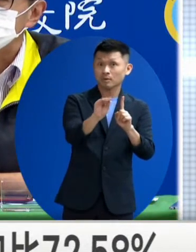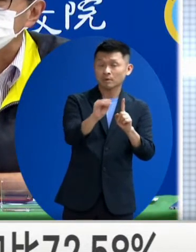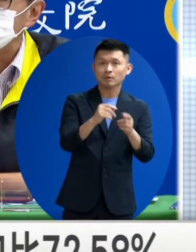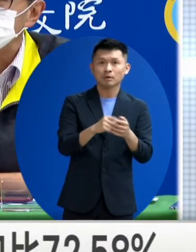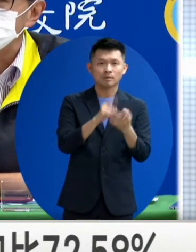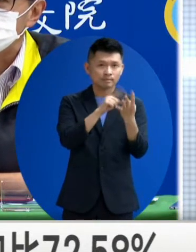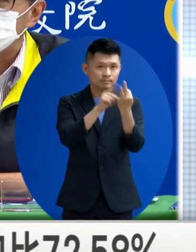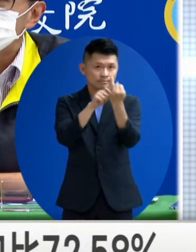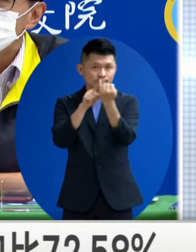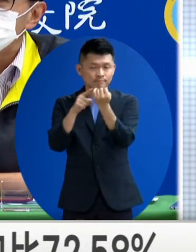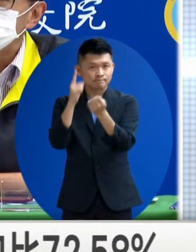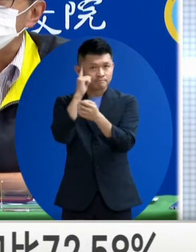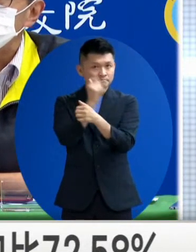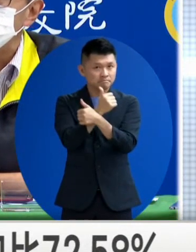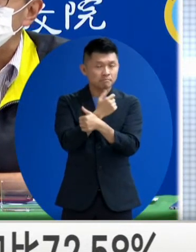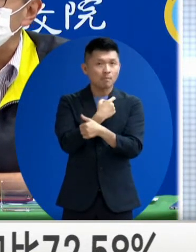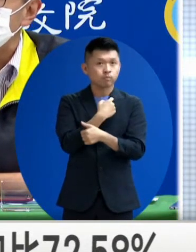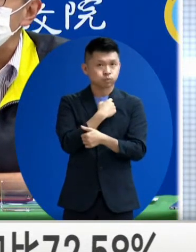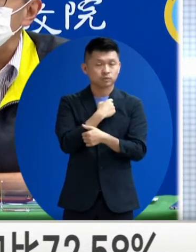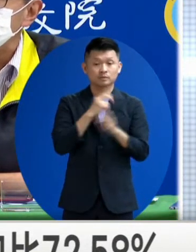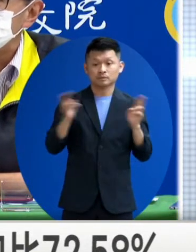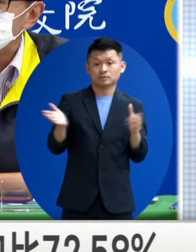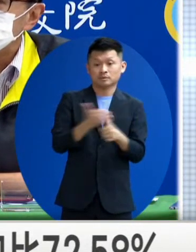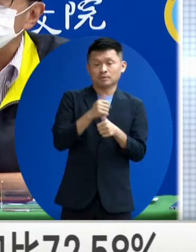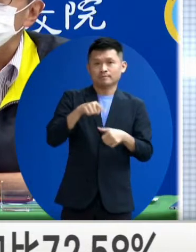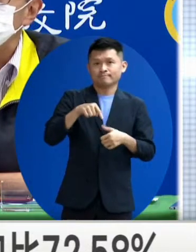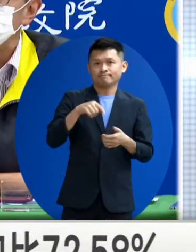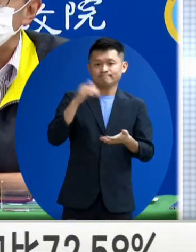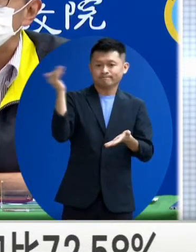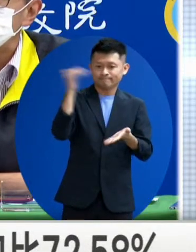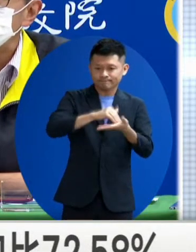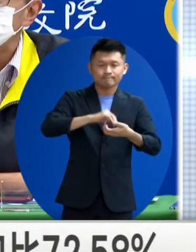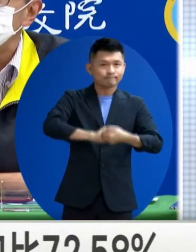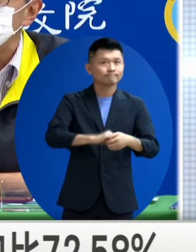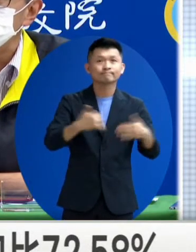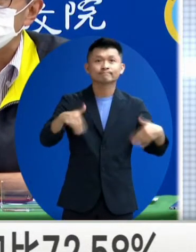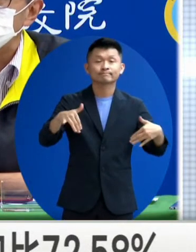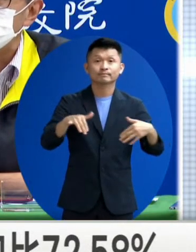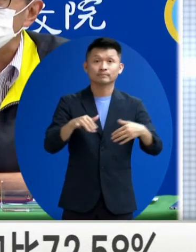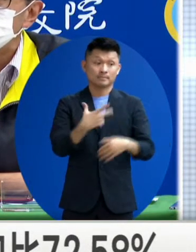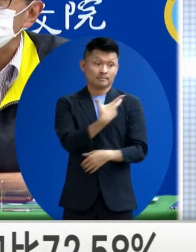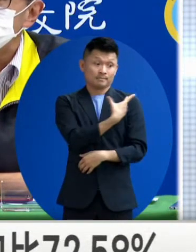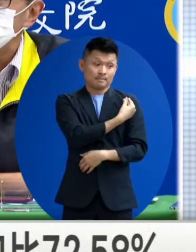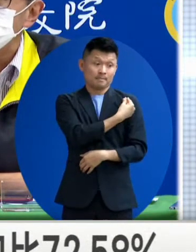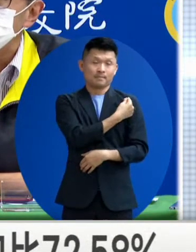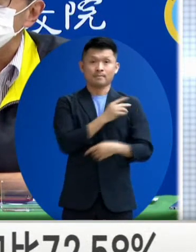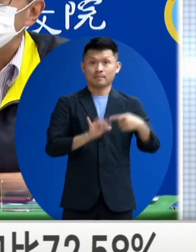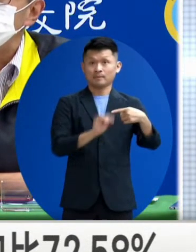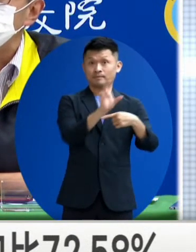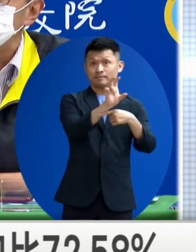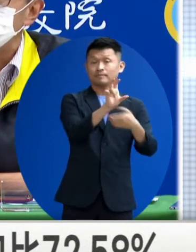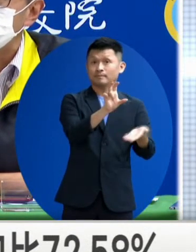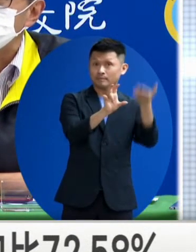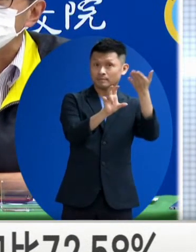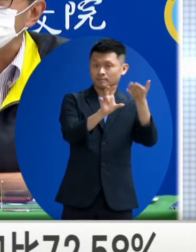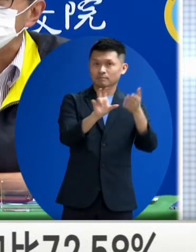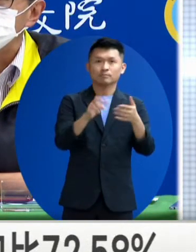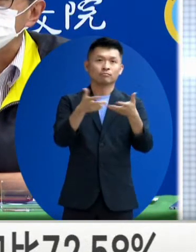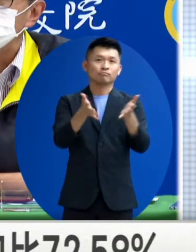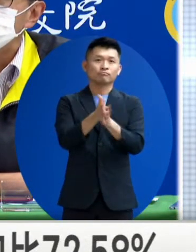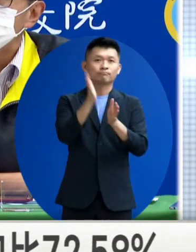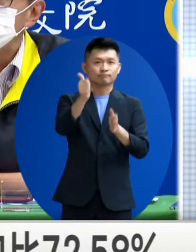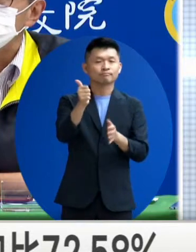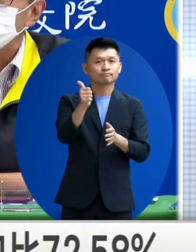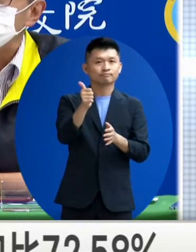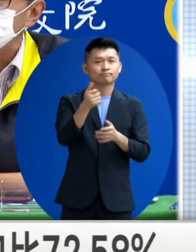这个考量的相关指标目前我们指挥中心都还没有底定，所以我想七成只是部长他先透露出来作为我们在考量的